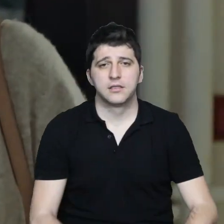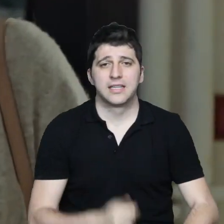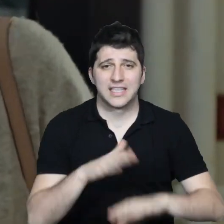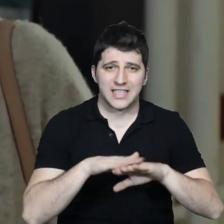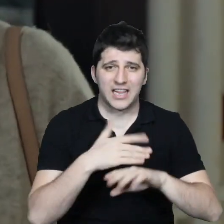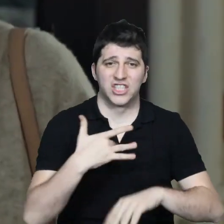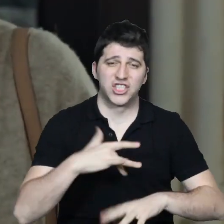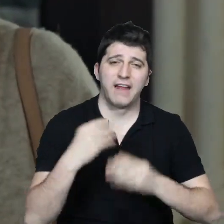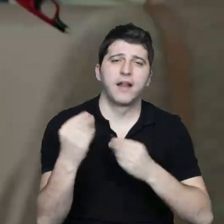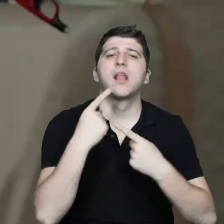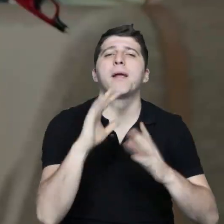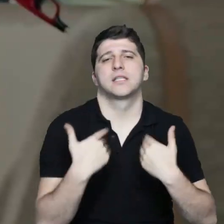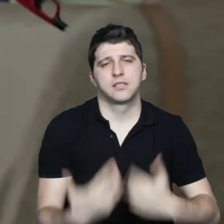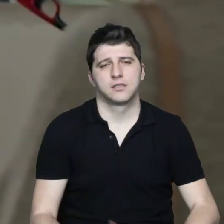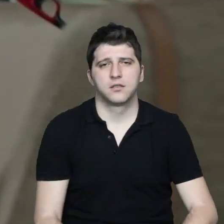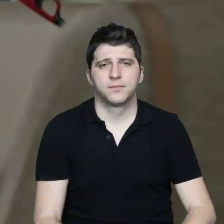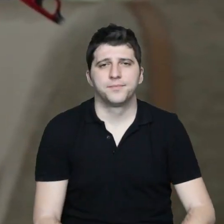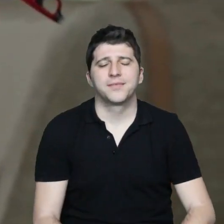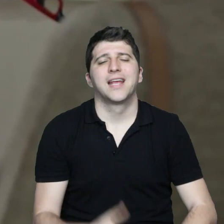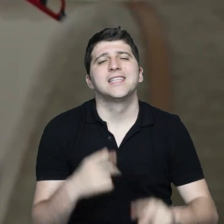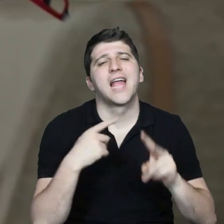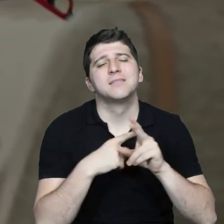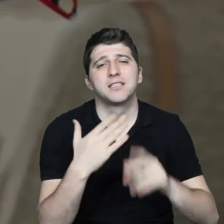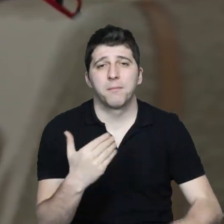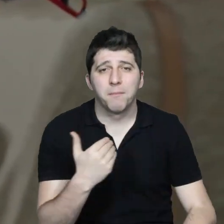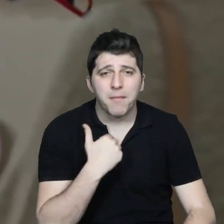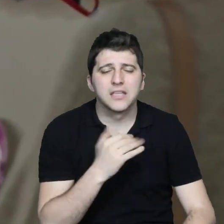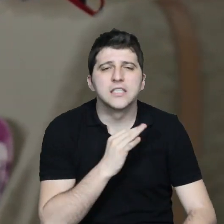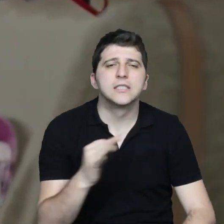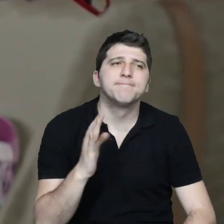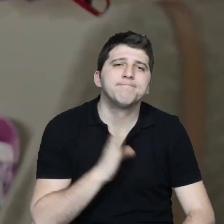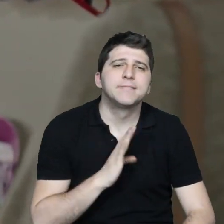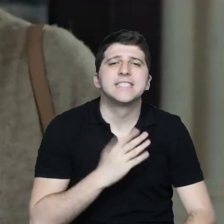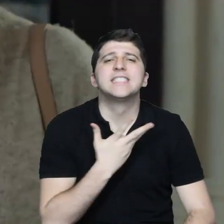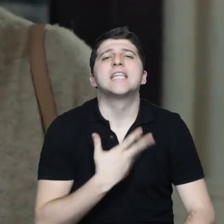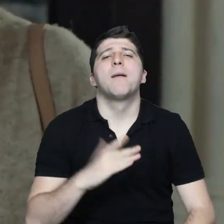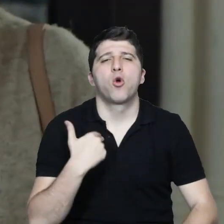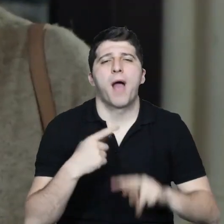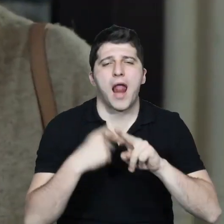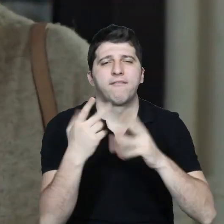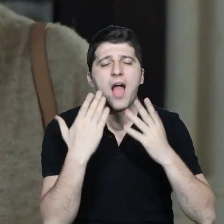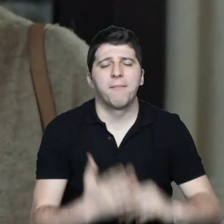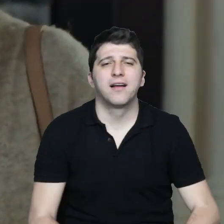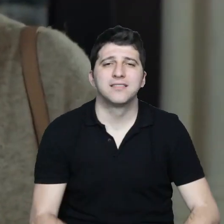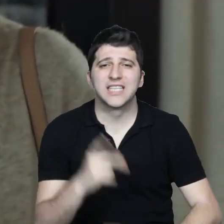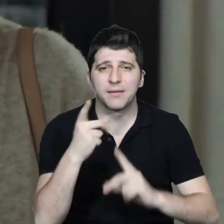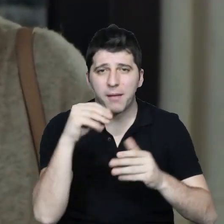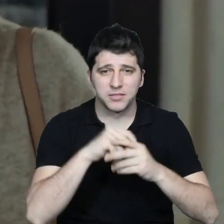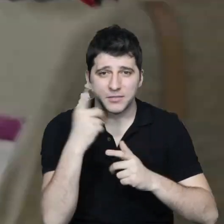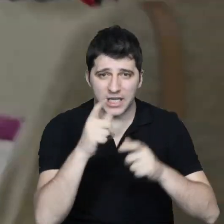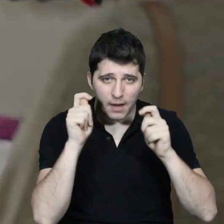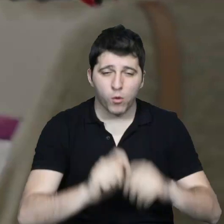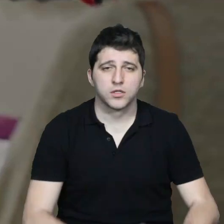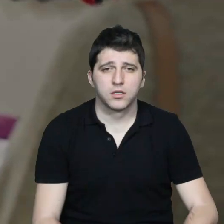ciğeri teslim et demedik canım. Kezbancığım bak ben de hiç haz etmiyorum Alev'den ama ya İbrahim için bir şeyler